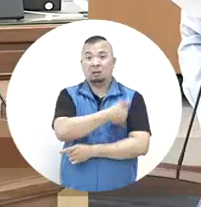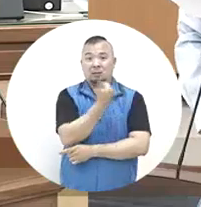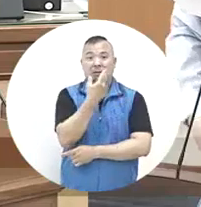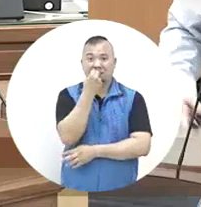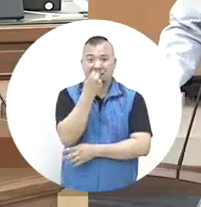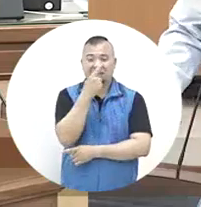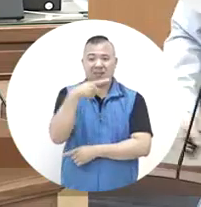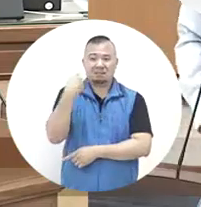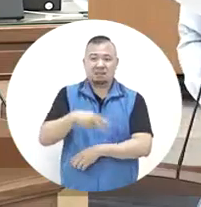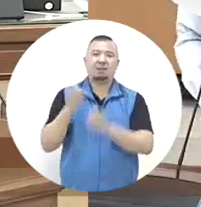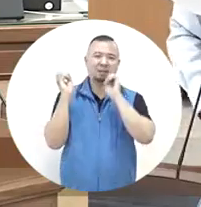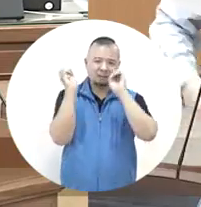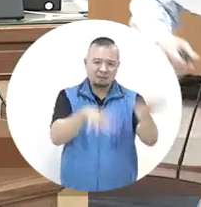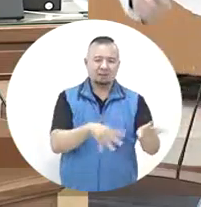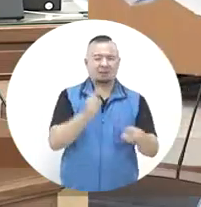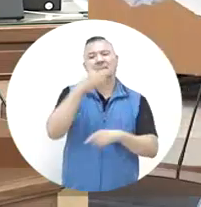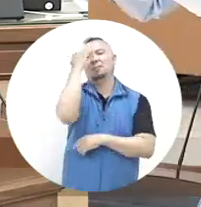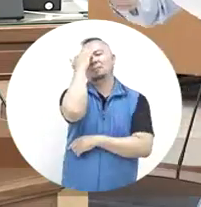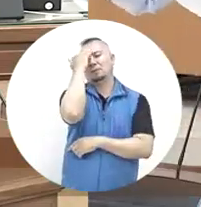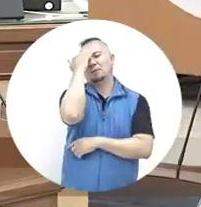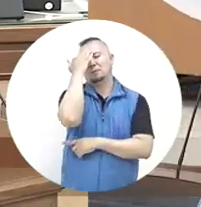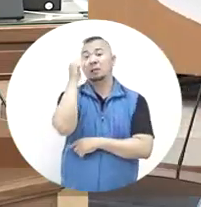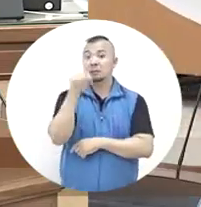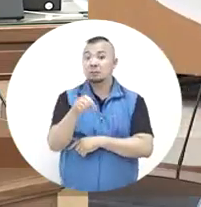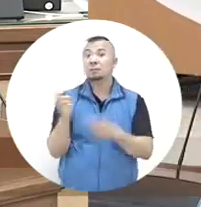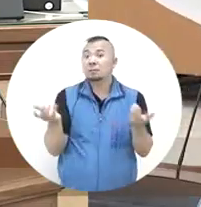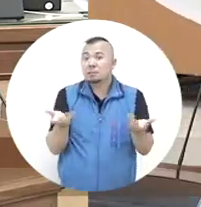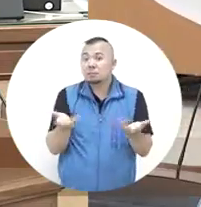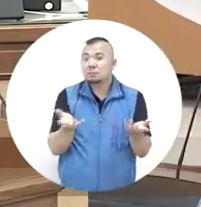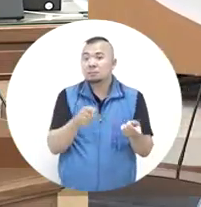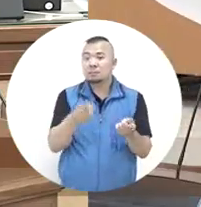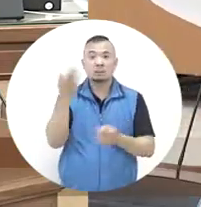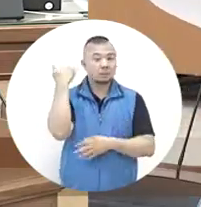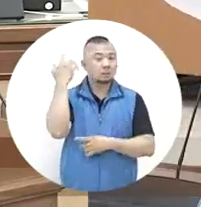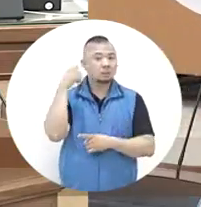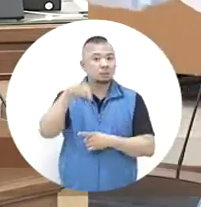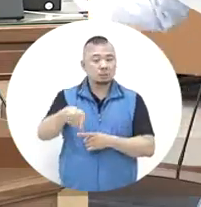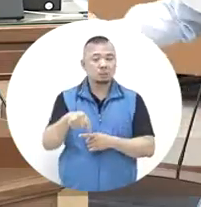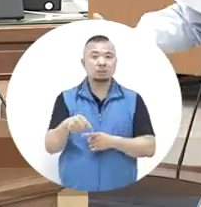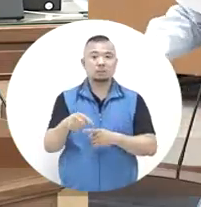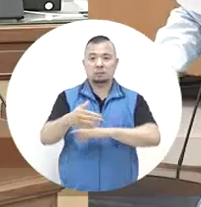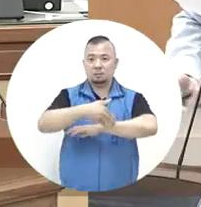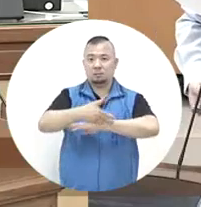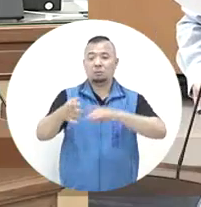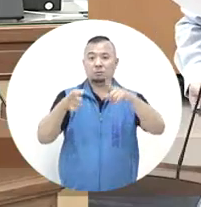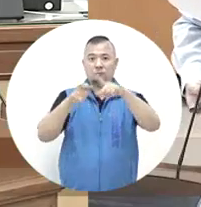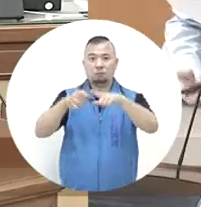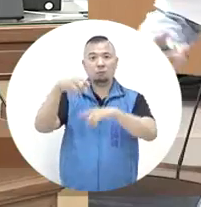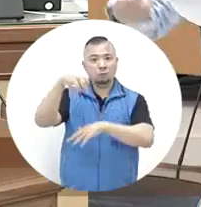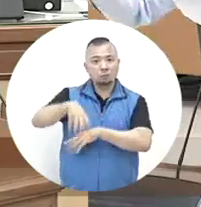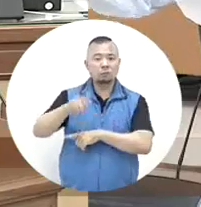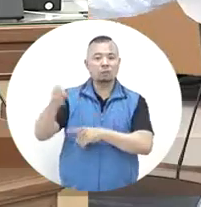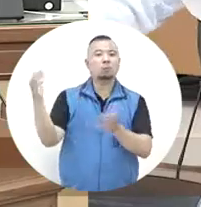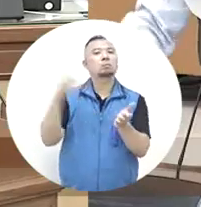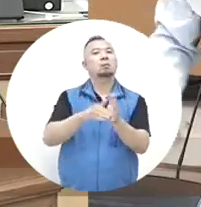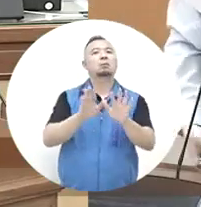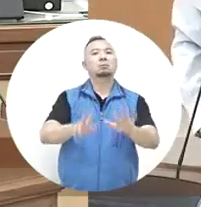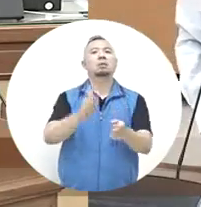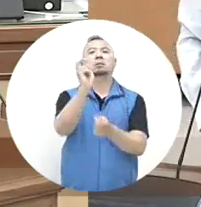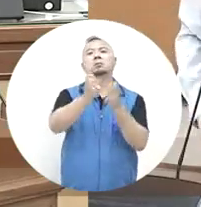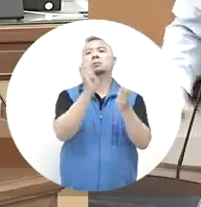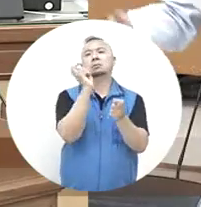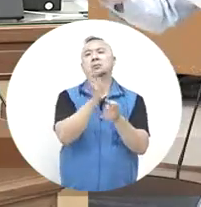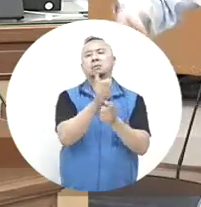嘛齁，哦。可是啊，这个已经实施了，从那个政工所时代已经实施了二十年的这个便民的措